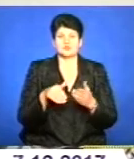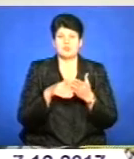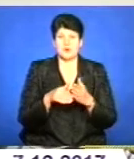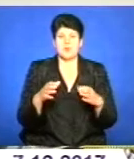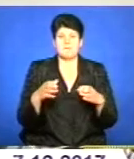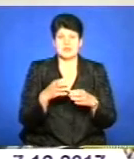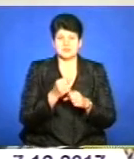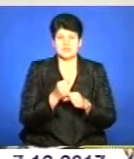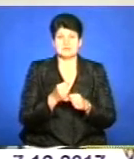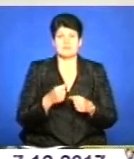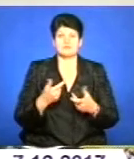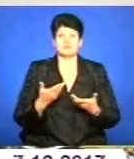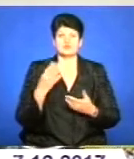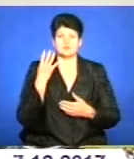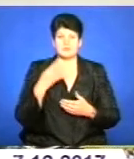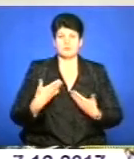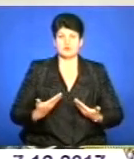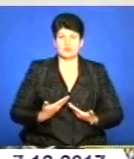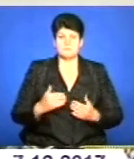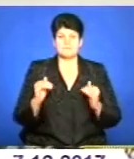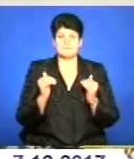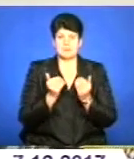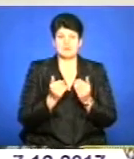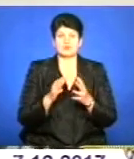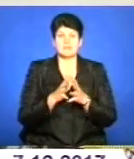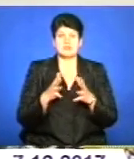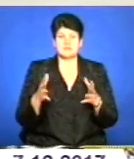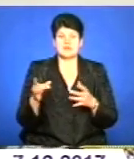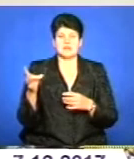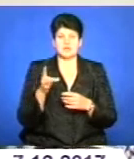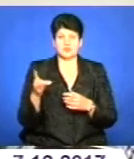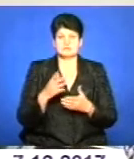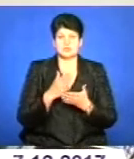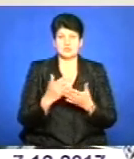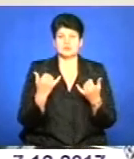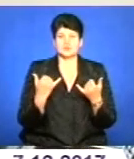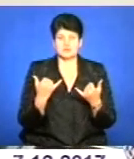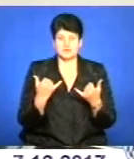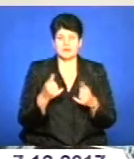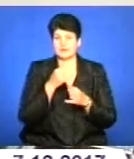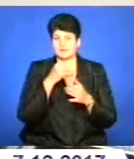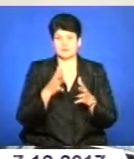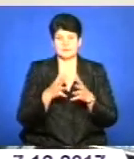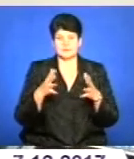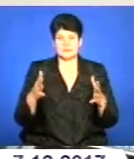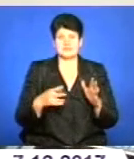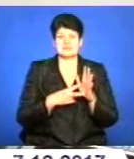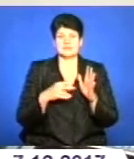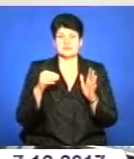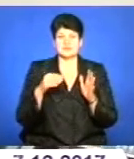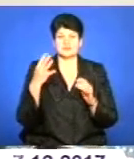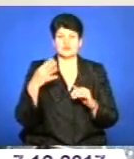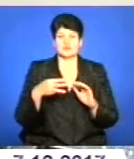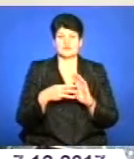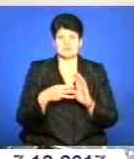4 прожитковими мінімумами, то максимальний розмір допомоги по безробіттю на сьогодні складає, не може перевищувати